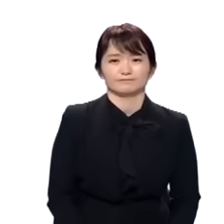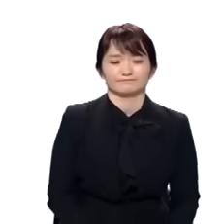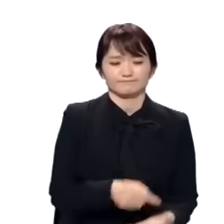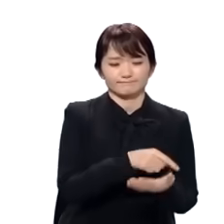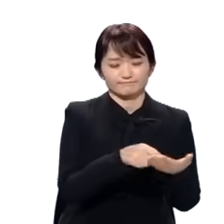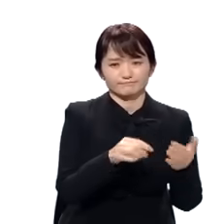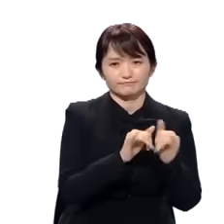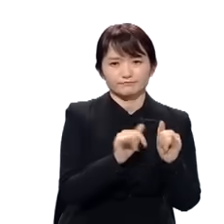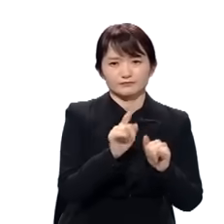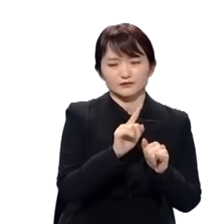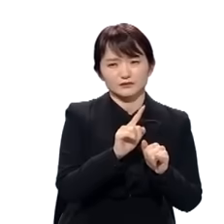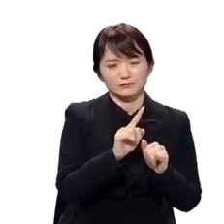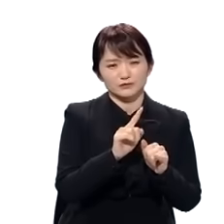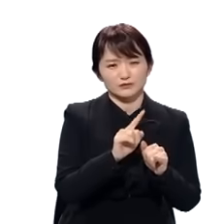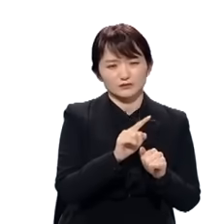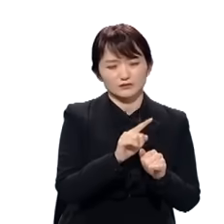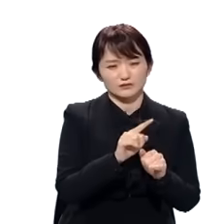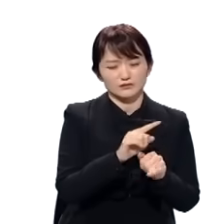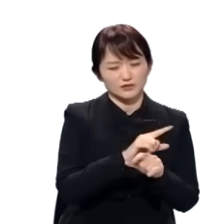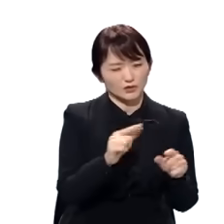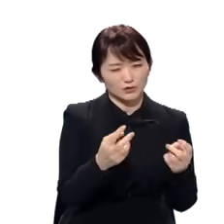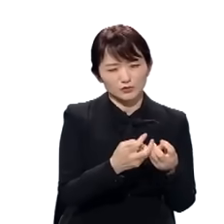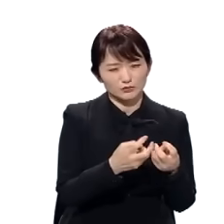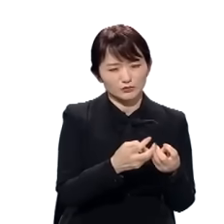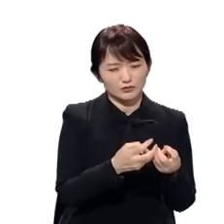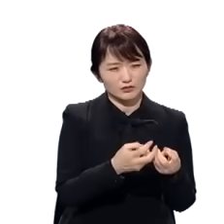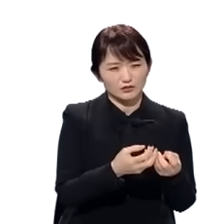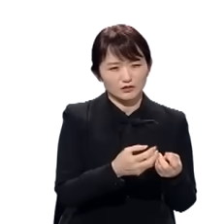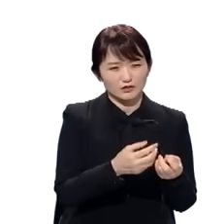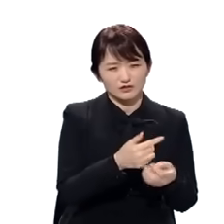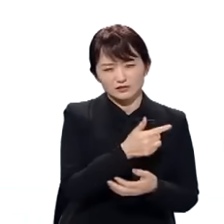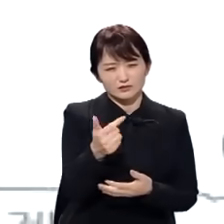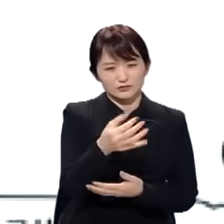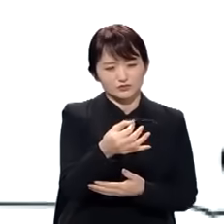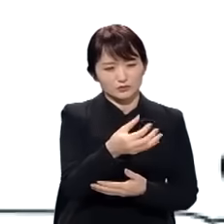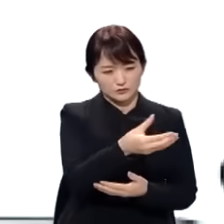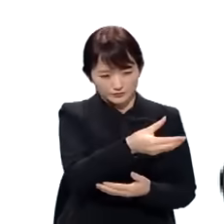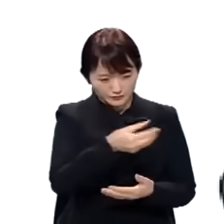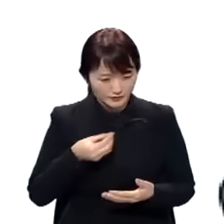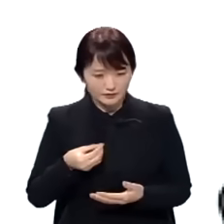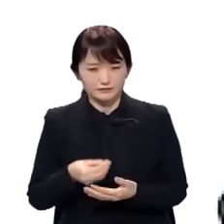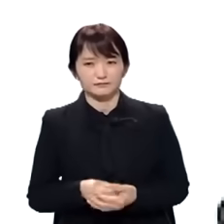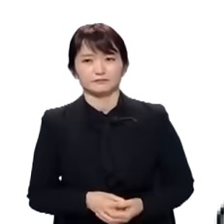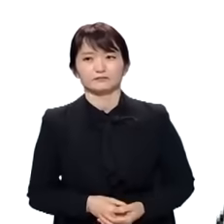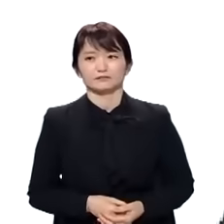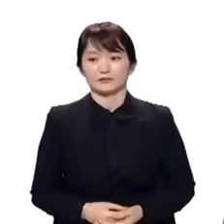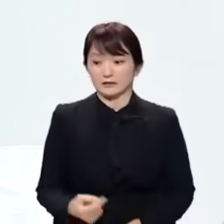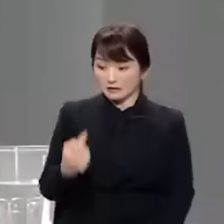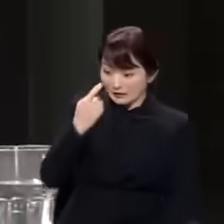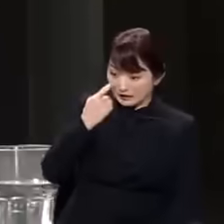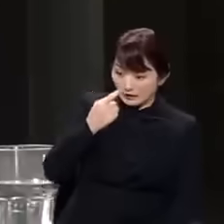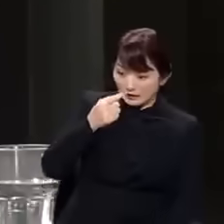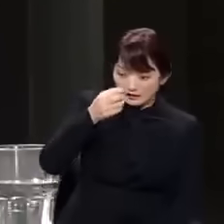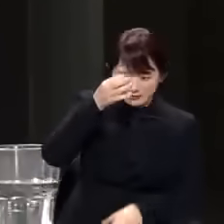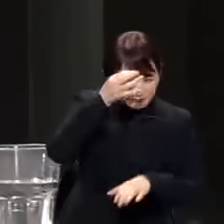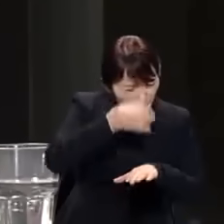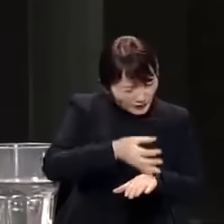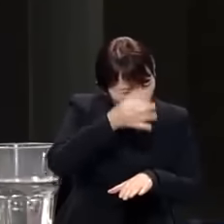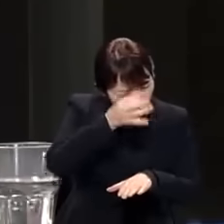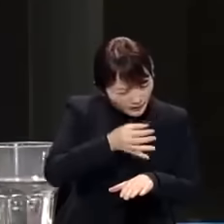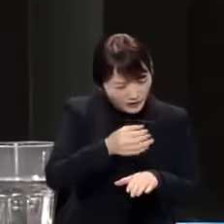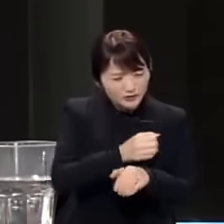가지 명목으로 거액을 간직했다고 합니다. 이게 정말 저렇게 딱 걸렸을 때 정말 미안해. 나 용서해줘. 막 이렇게 손이